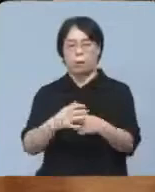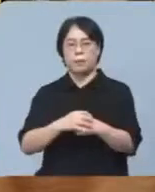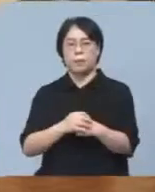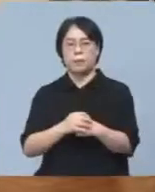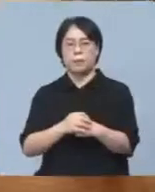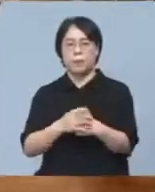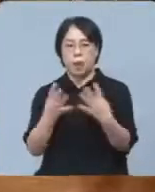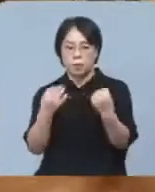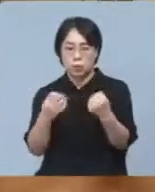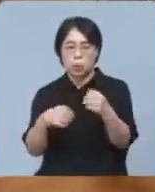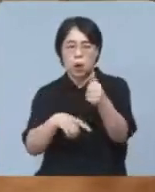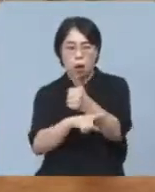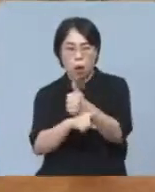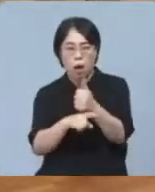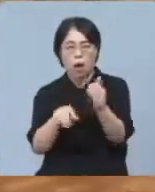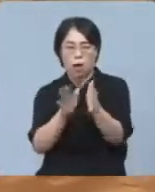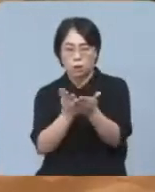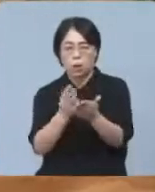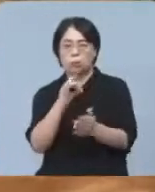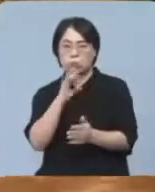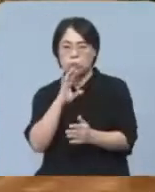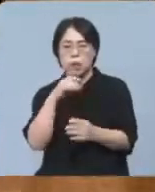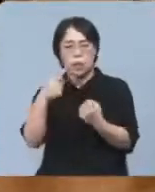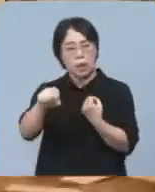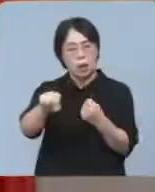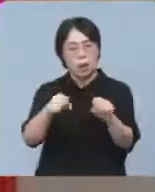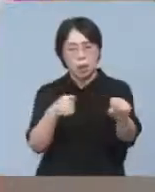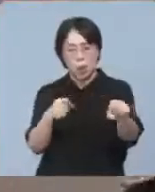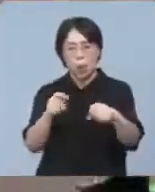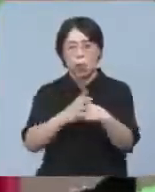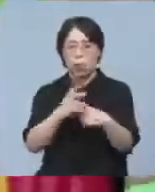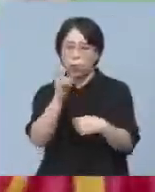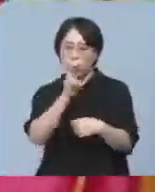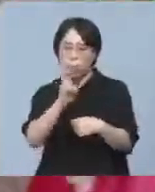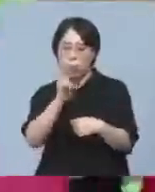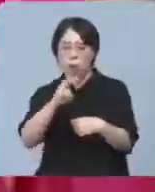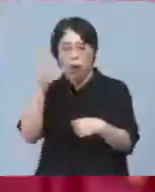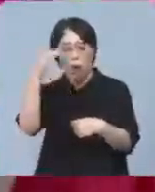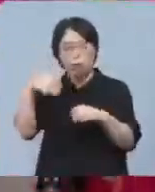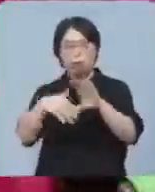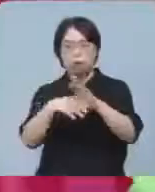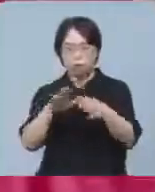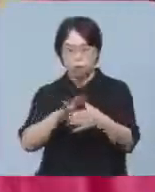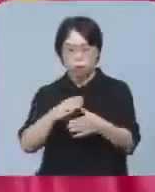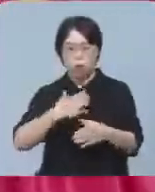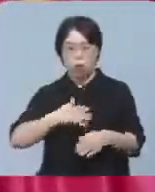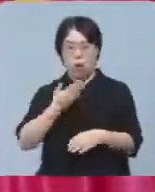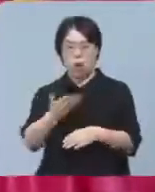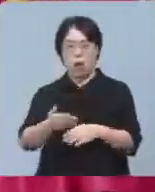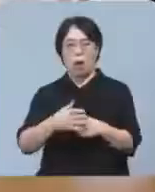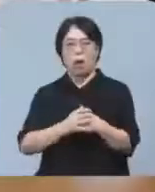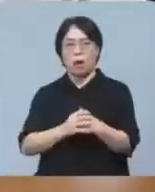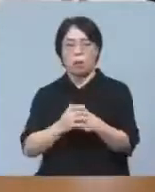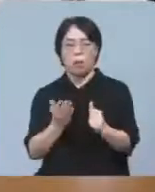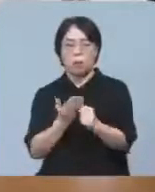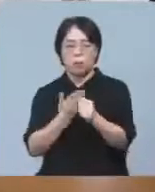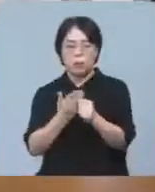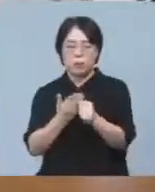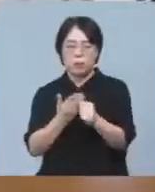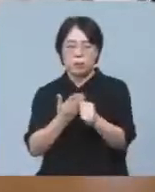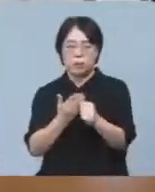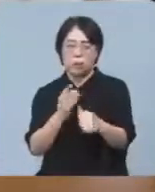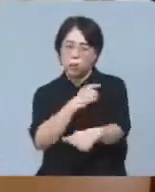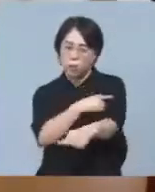수학과 과학 등 교과목은 물론 태권도 나 k 팝 등 우리의 문화까지 좋습니다 실력이 향상된다 그런